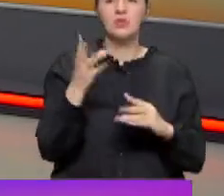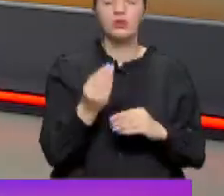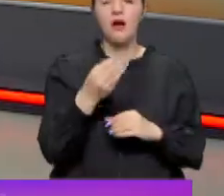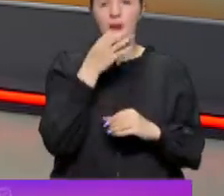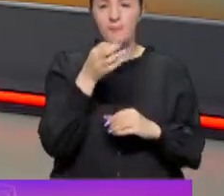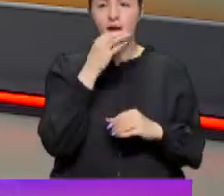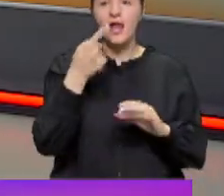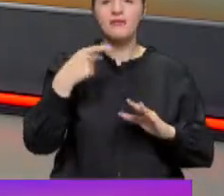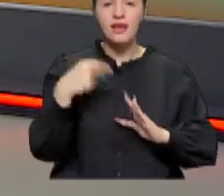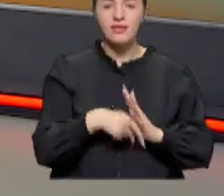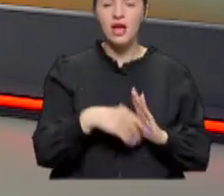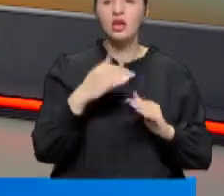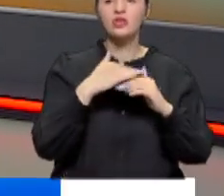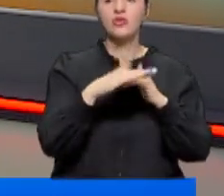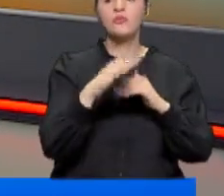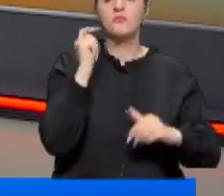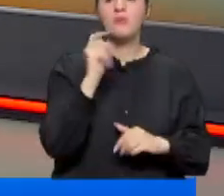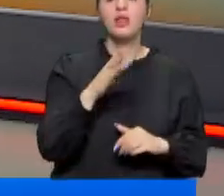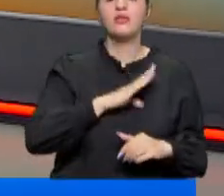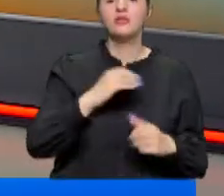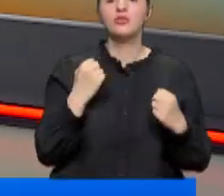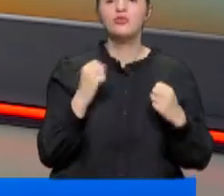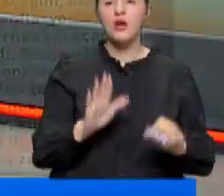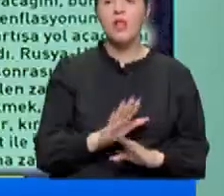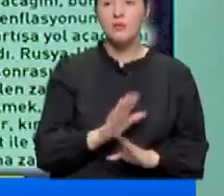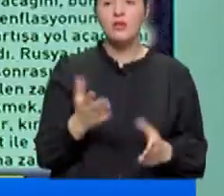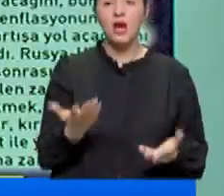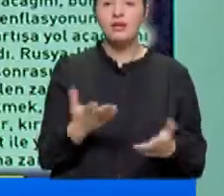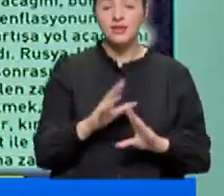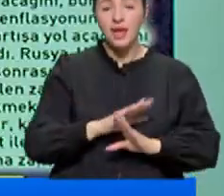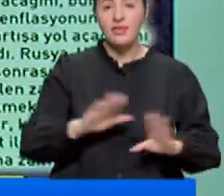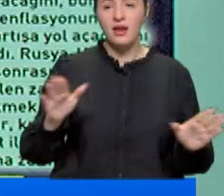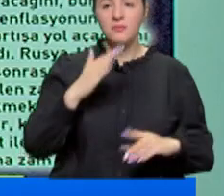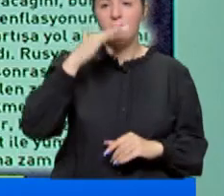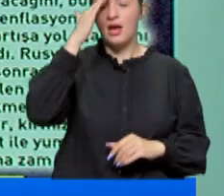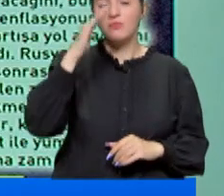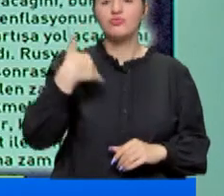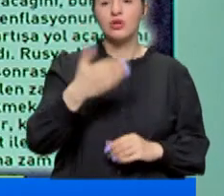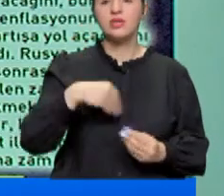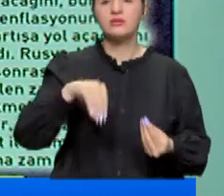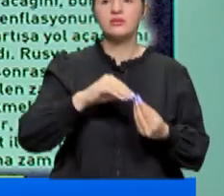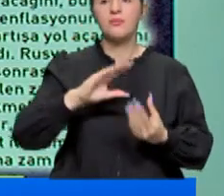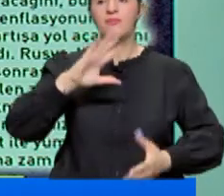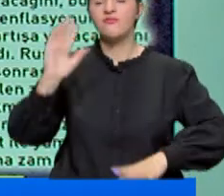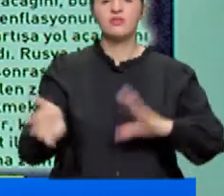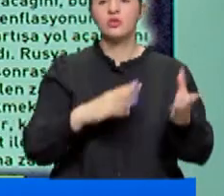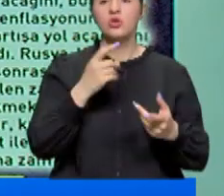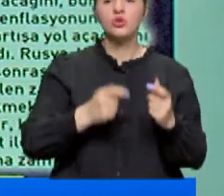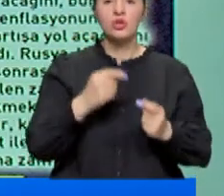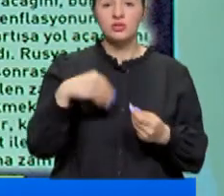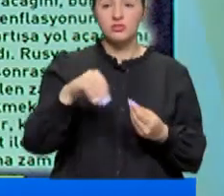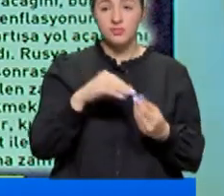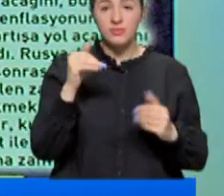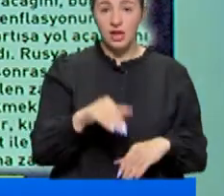haberler detaylar milletin pahalılığa dayanacak gücü kalmadı artık yeter bayram sonrası zam Fırtınası Süte zam